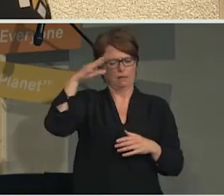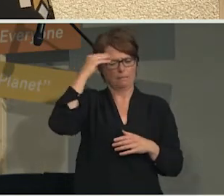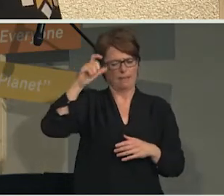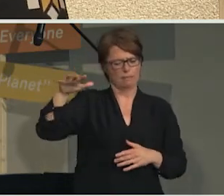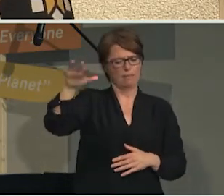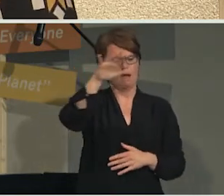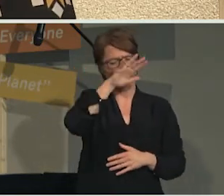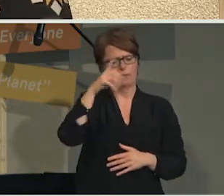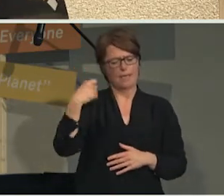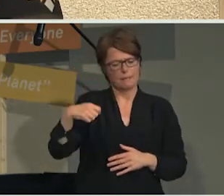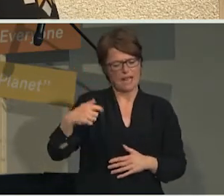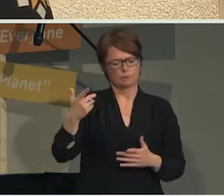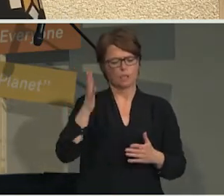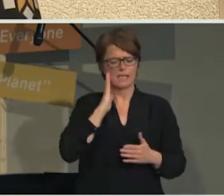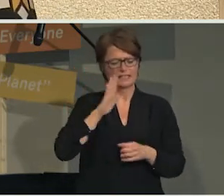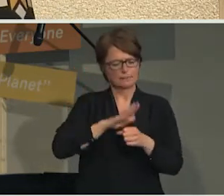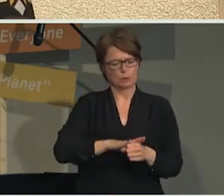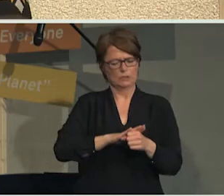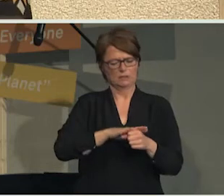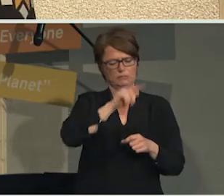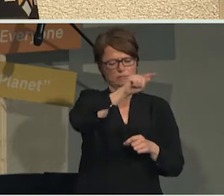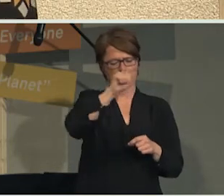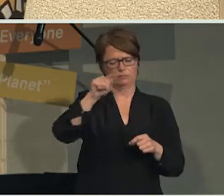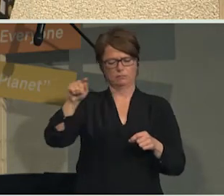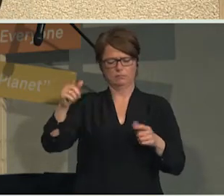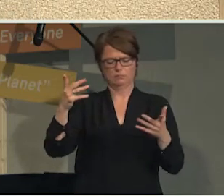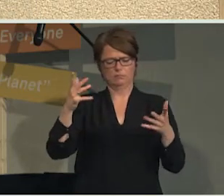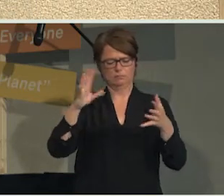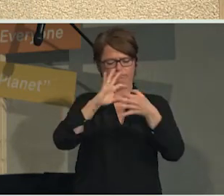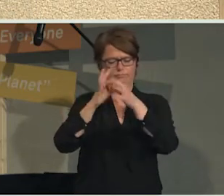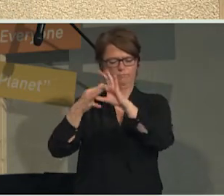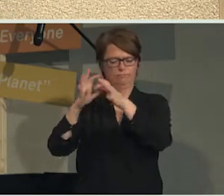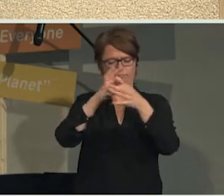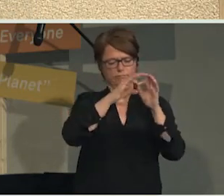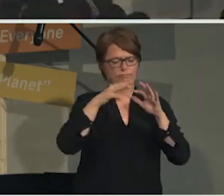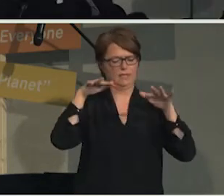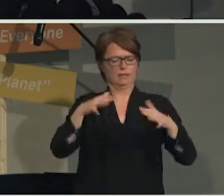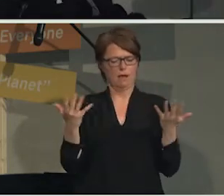der völligen Entsolidarisierung einer Gesellschaft, um jeden Preis, wie es aussieht.